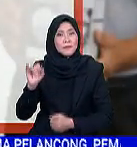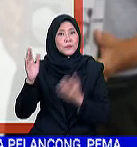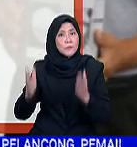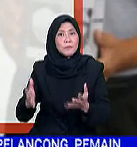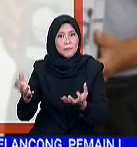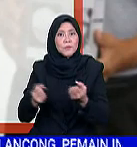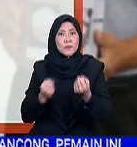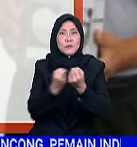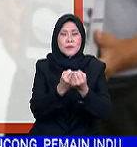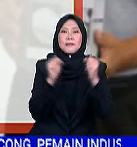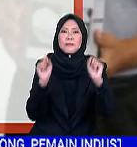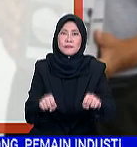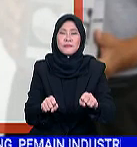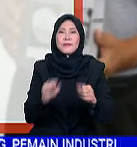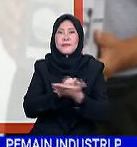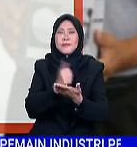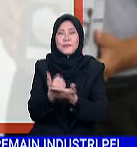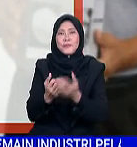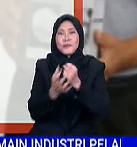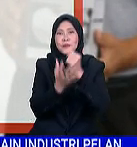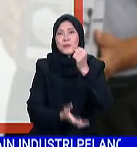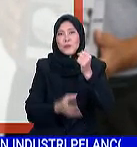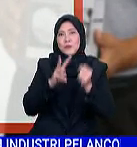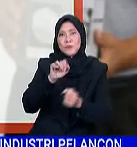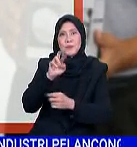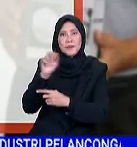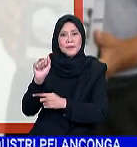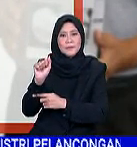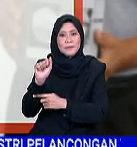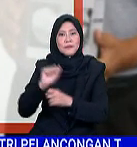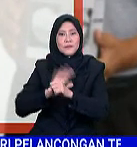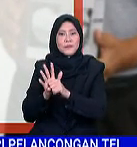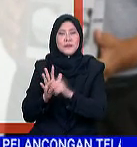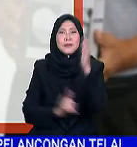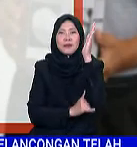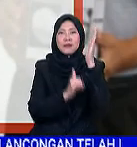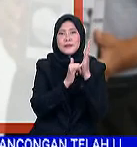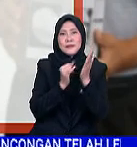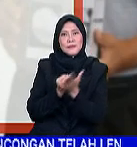menyumbang boleh berbuat demikian ke akaun tabung Wira Covid Yayasan Ikhlas.